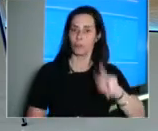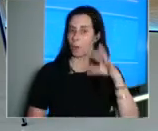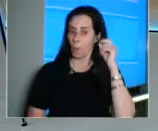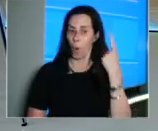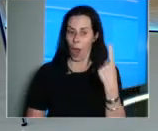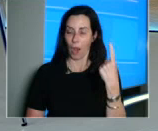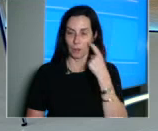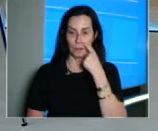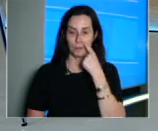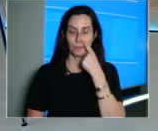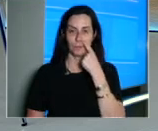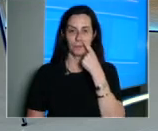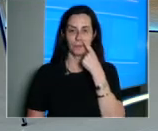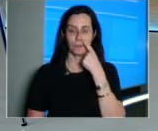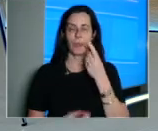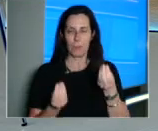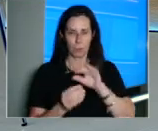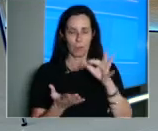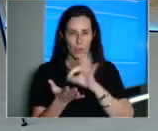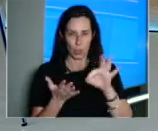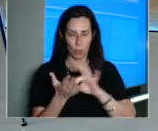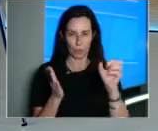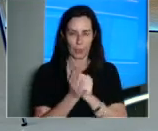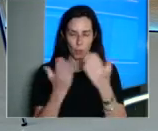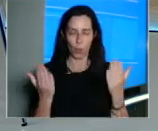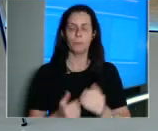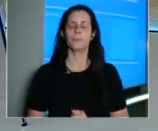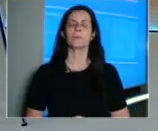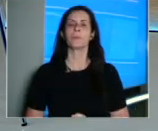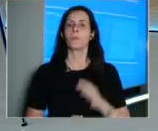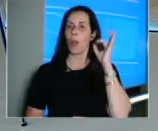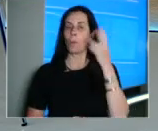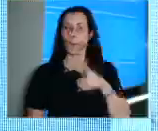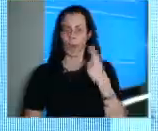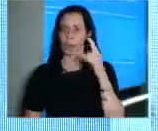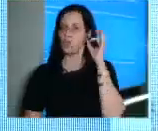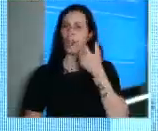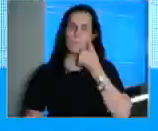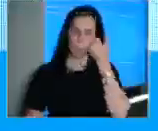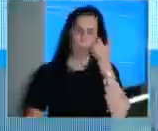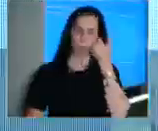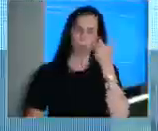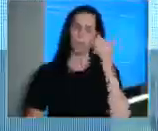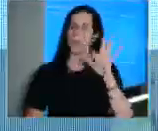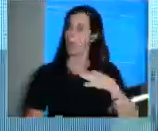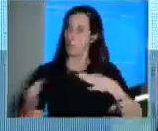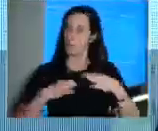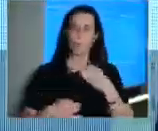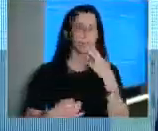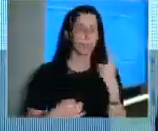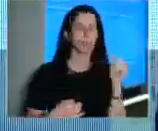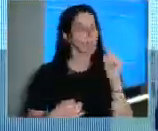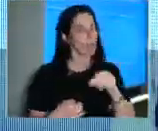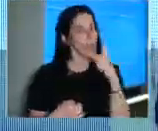אנחנו כבר יכולים לעדכן אתכם מעבר למה שהצליחו להכניס בעיתון. הרוגה אחת, אישה מבוגרת, גם פצוע ישראלי